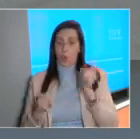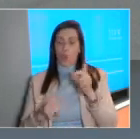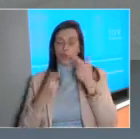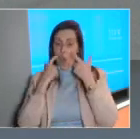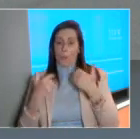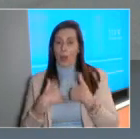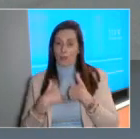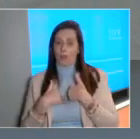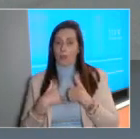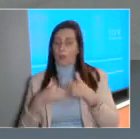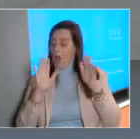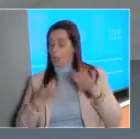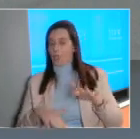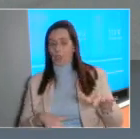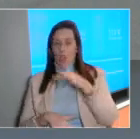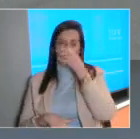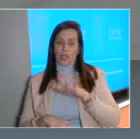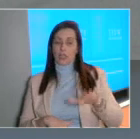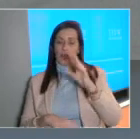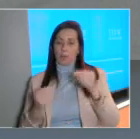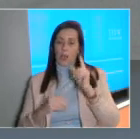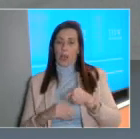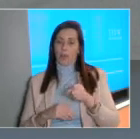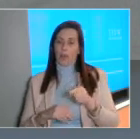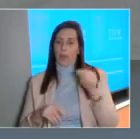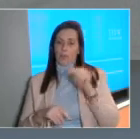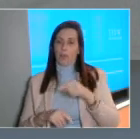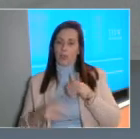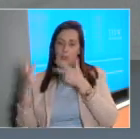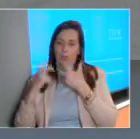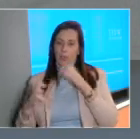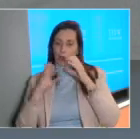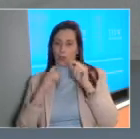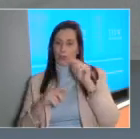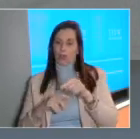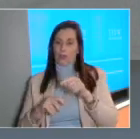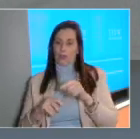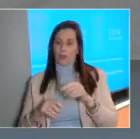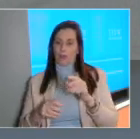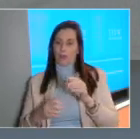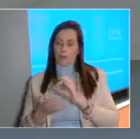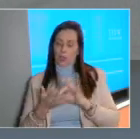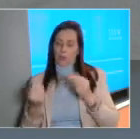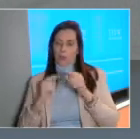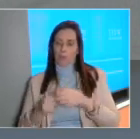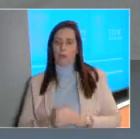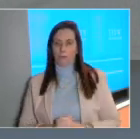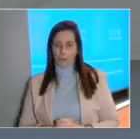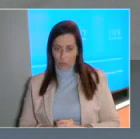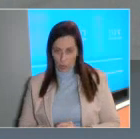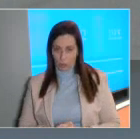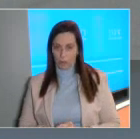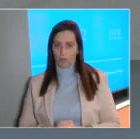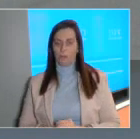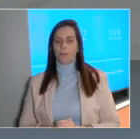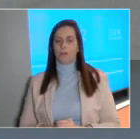שמרה עלינו, עזבה את השטח. הדברים האלה חייבים לבוא, ואני מצפה שהתקשורת תבוא ותזכור את הדברים הללו. אוקיי, אורי נחמן, תודה רבה